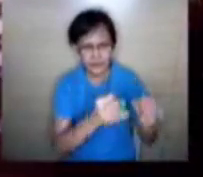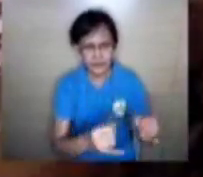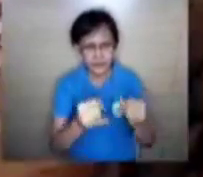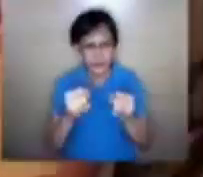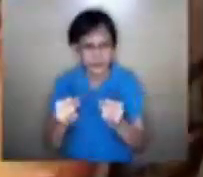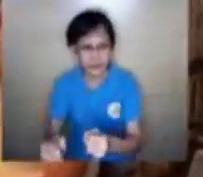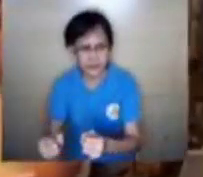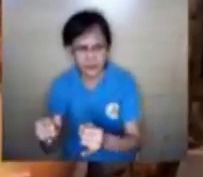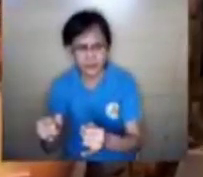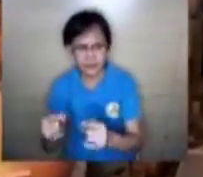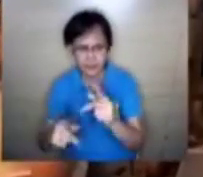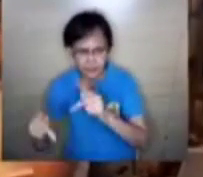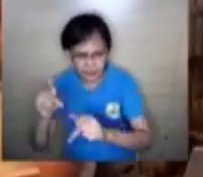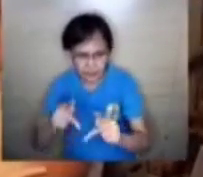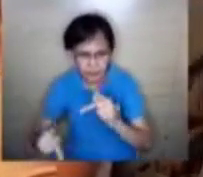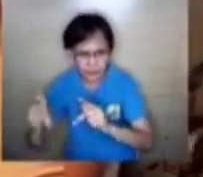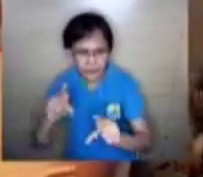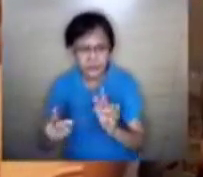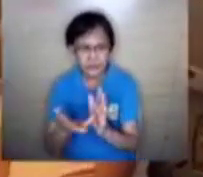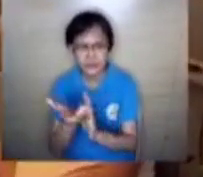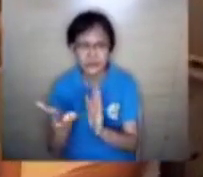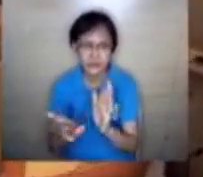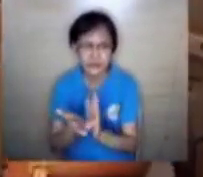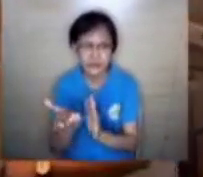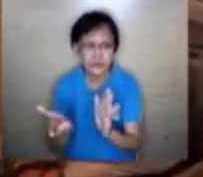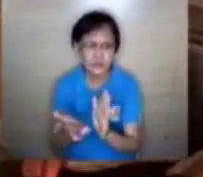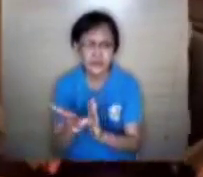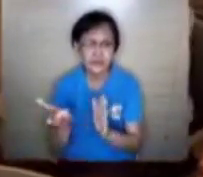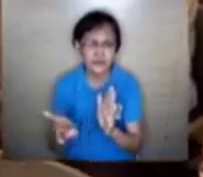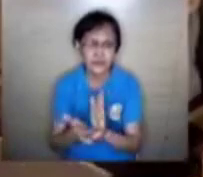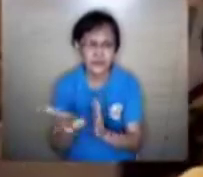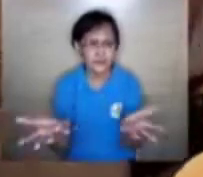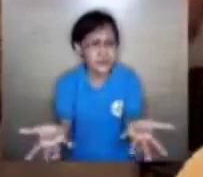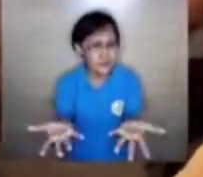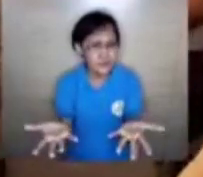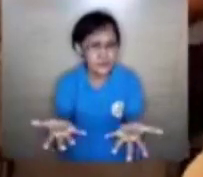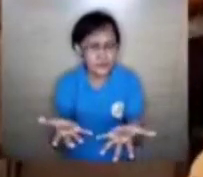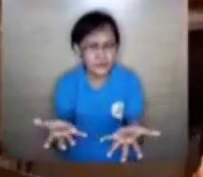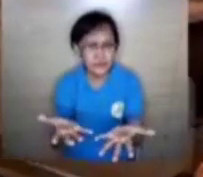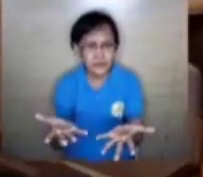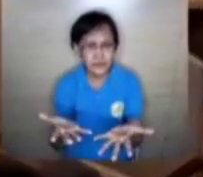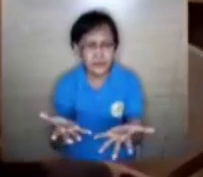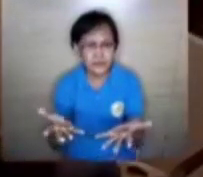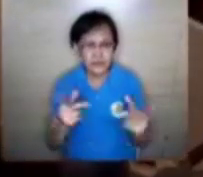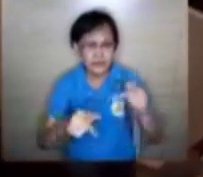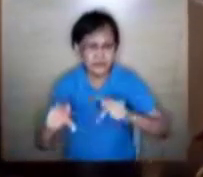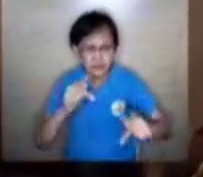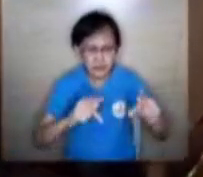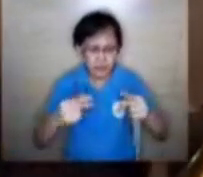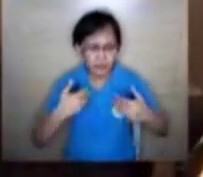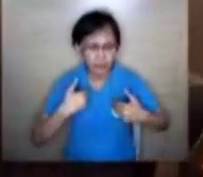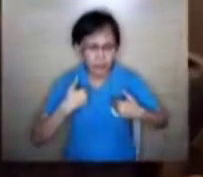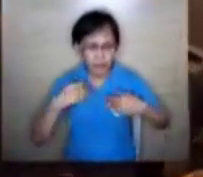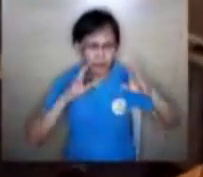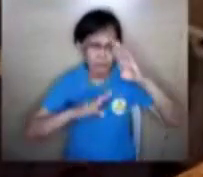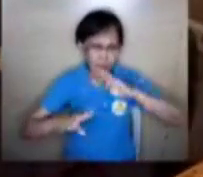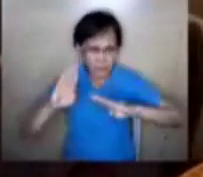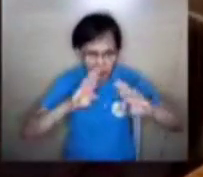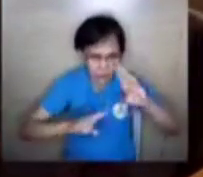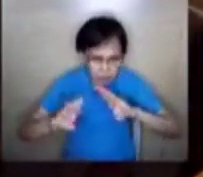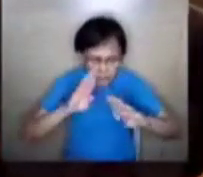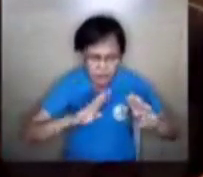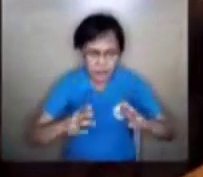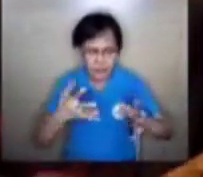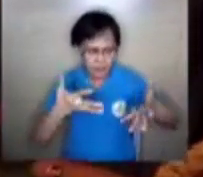crisis. Ito ay magiging kanlungan ng mga children in conflict with the law o CICL, abandoned